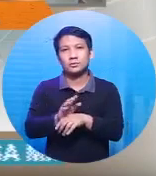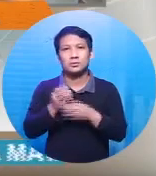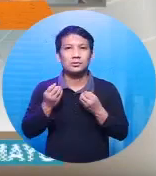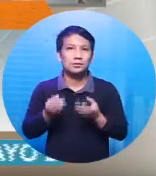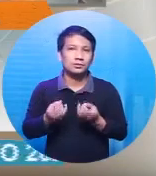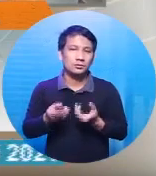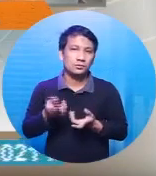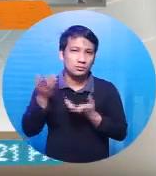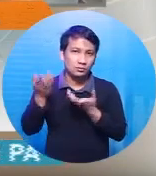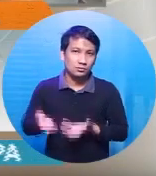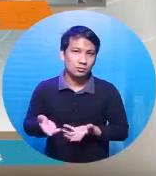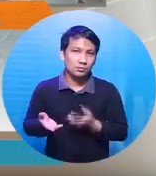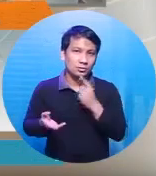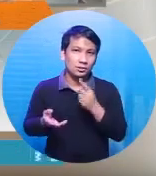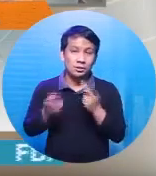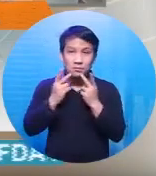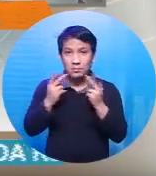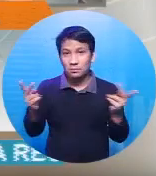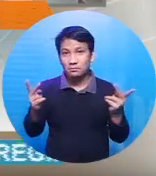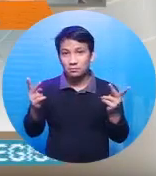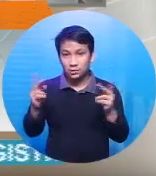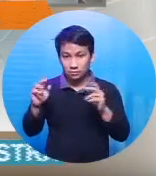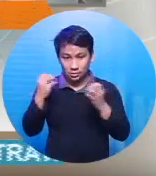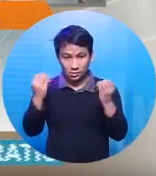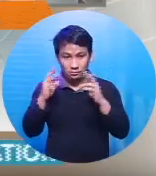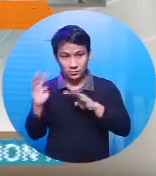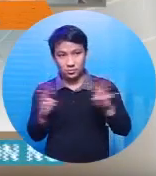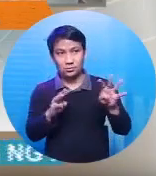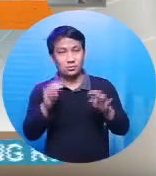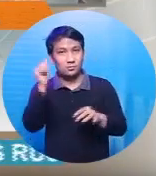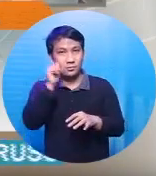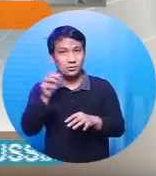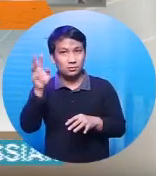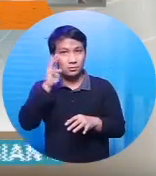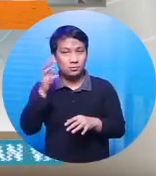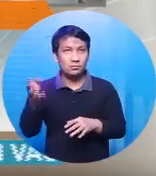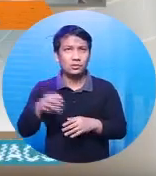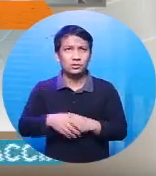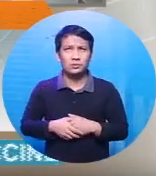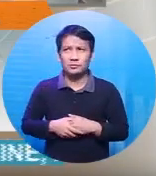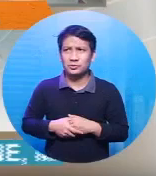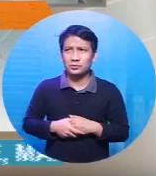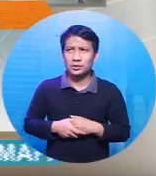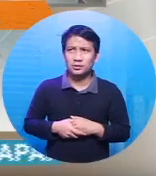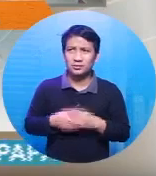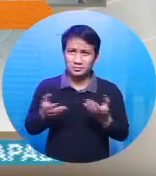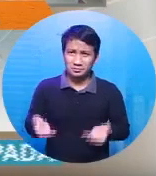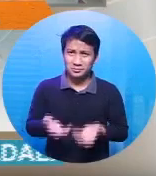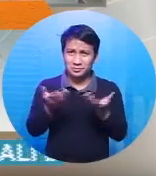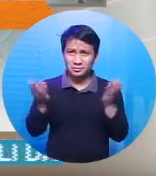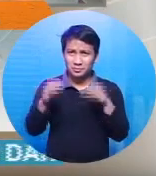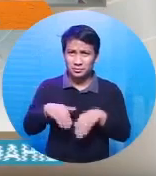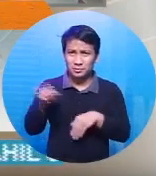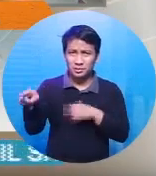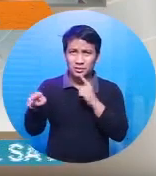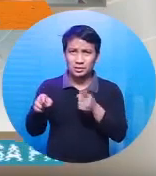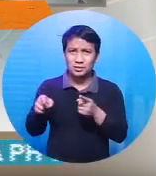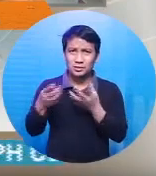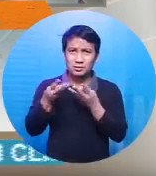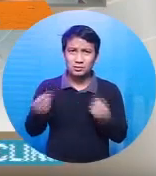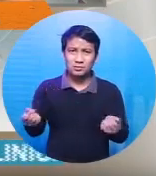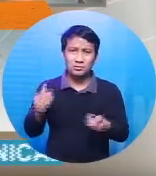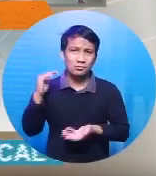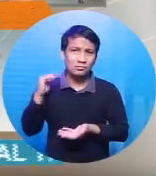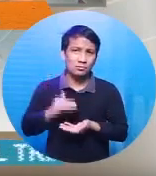sobrang andyan po yung element of publicity. Sobrang dami na pong nakakaalam. Ngayon po, binibigyan nyo nga siya ng chance para siguro mawala